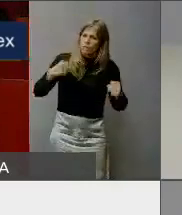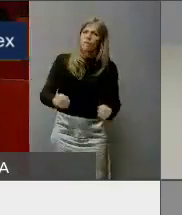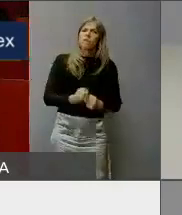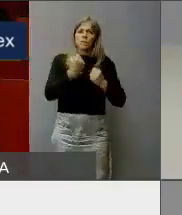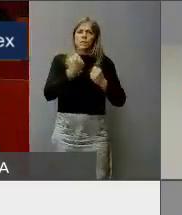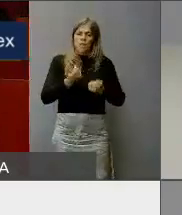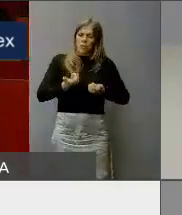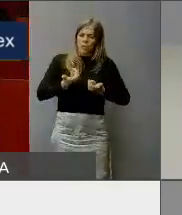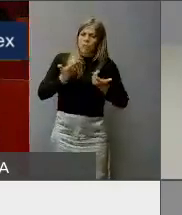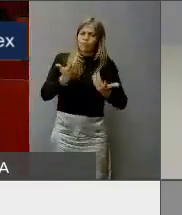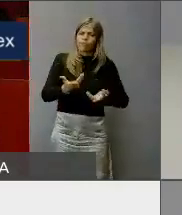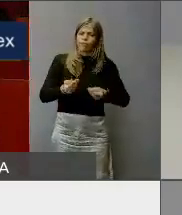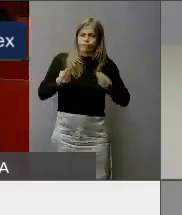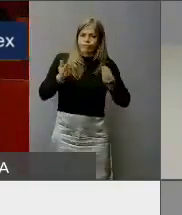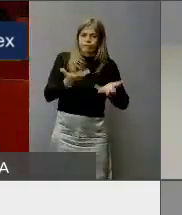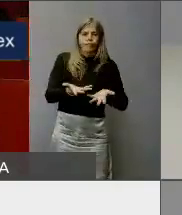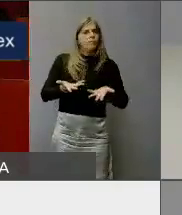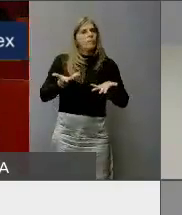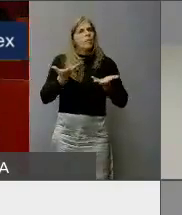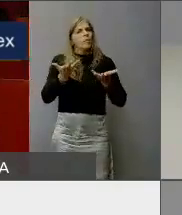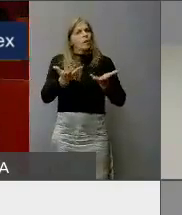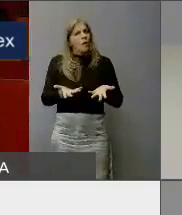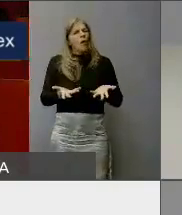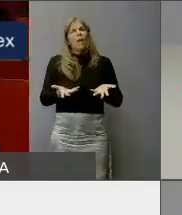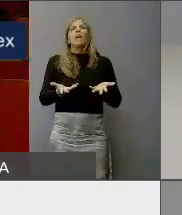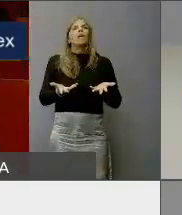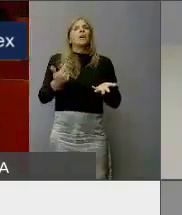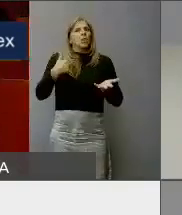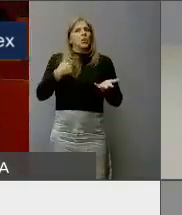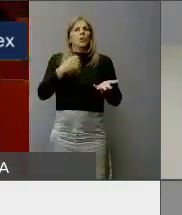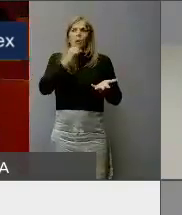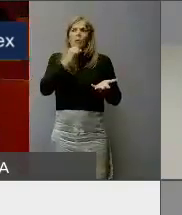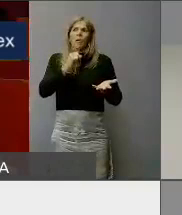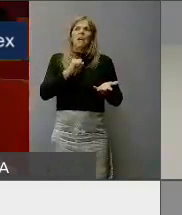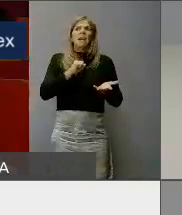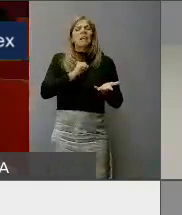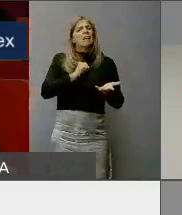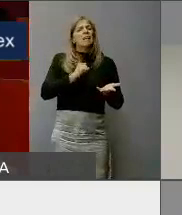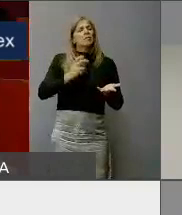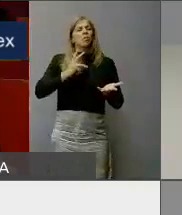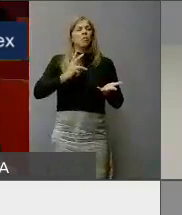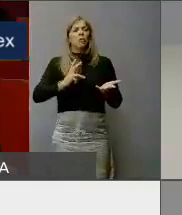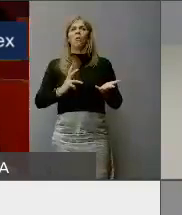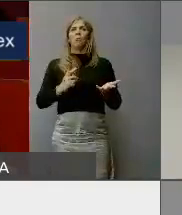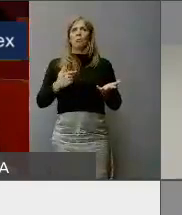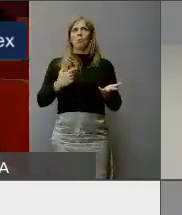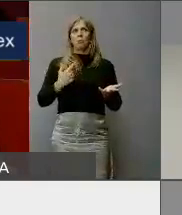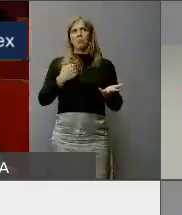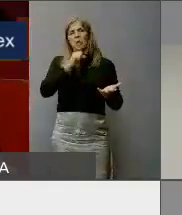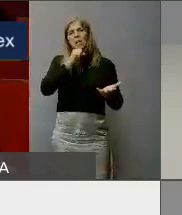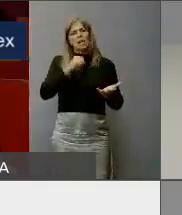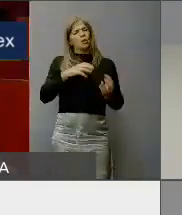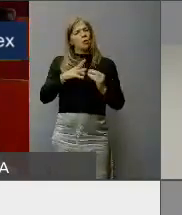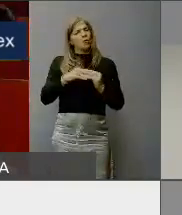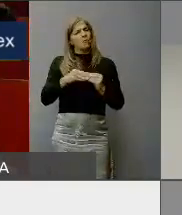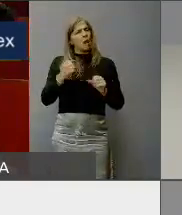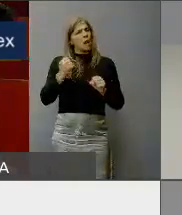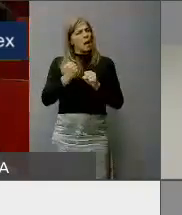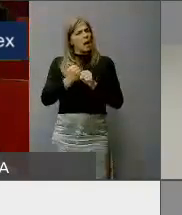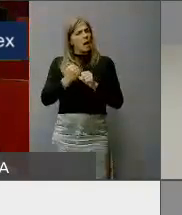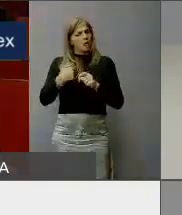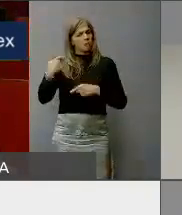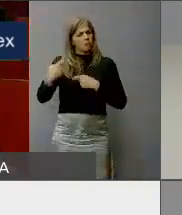posso dirlo serenamente che abbiamo fatto stiamo facendo il nostro dovere con i mezzi che abbiamo